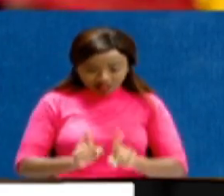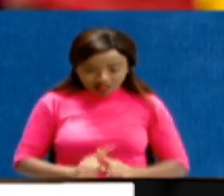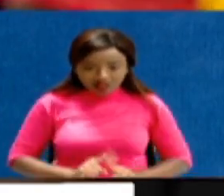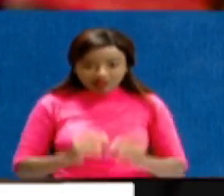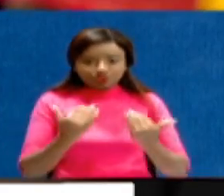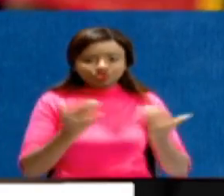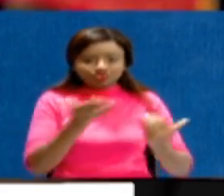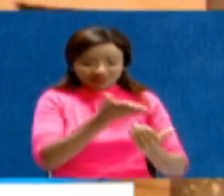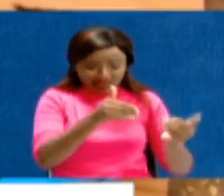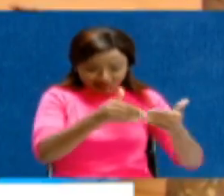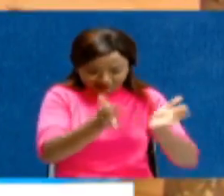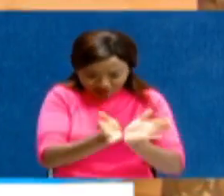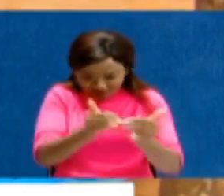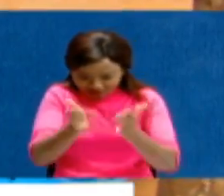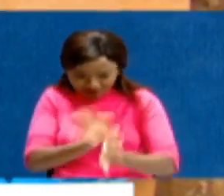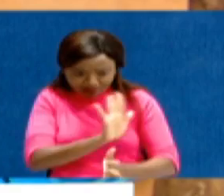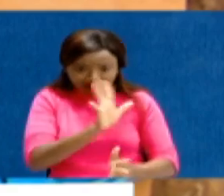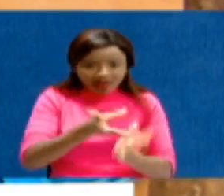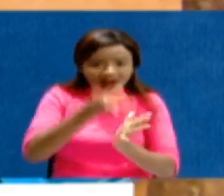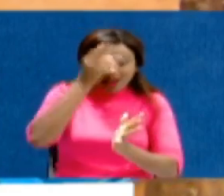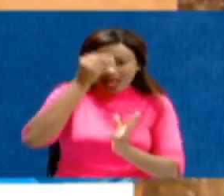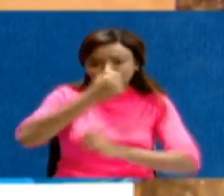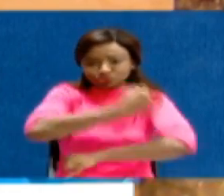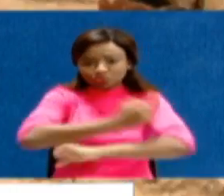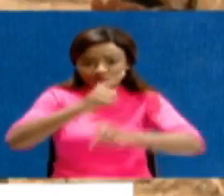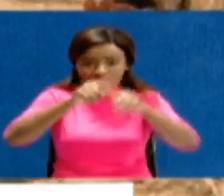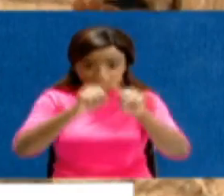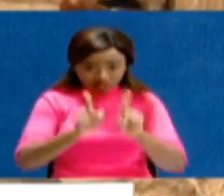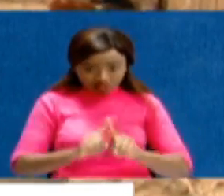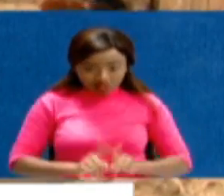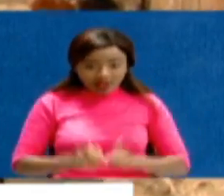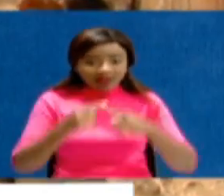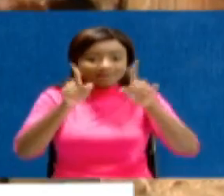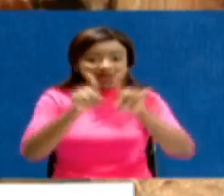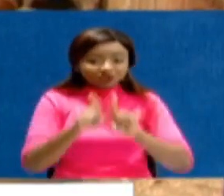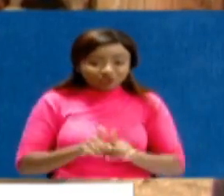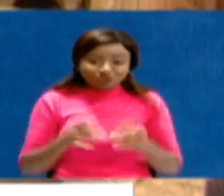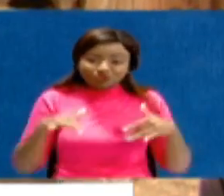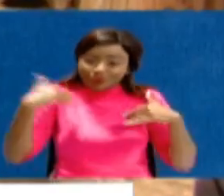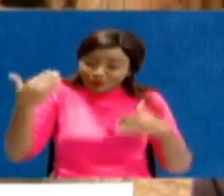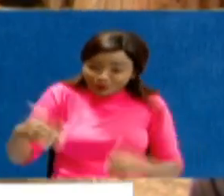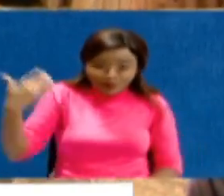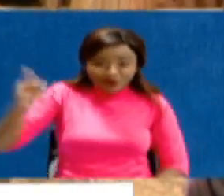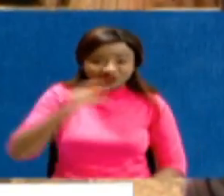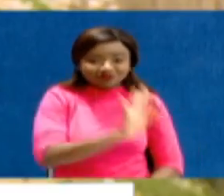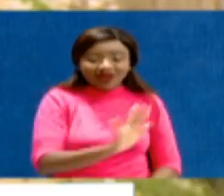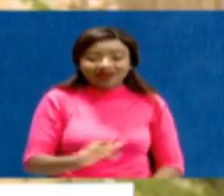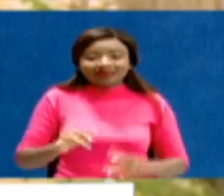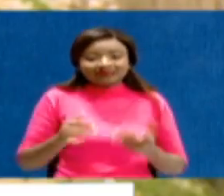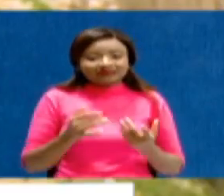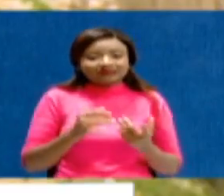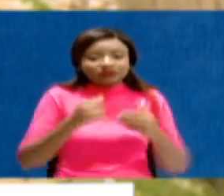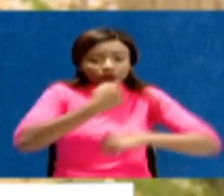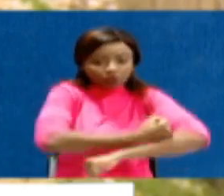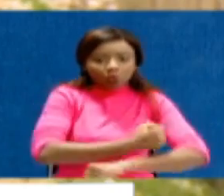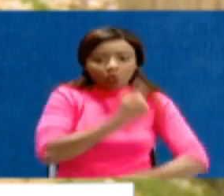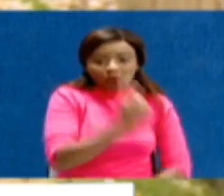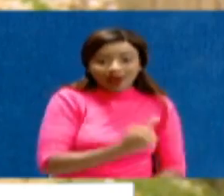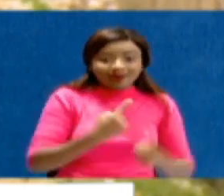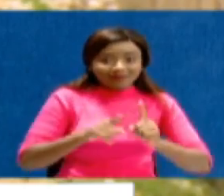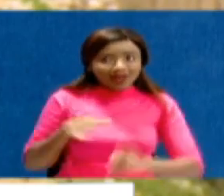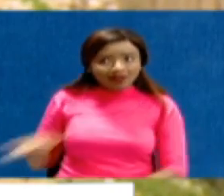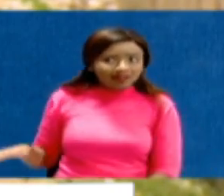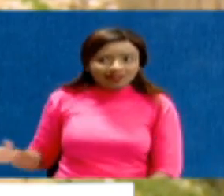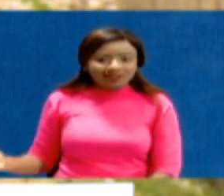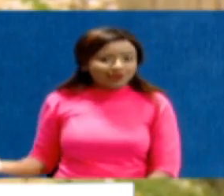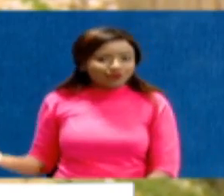hizo husomea shule tofauti, ila kwa wakati huu wote wamekuwa katika shule moja. Kila kunapokucha, mahusiano